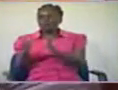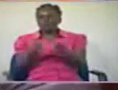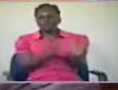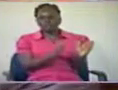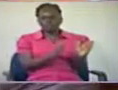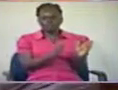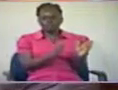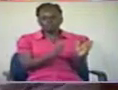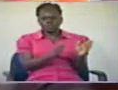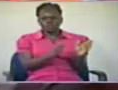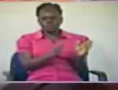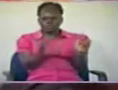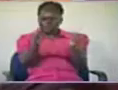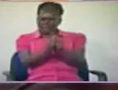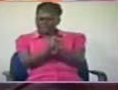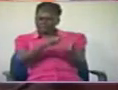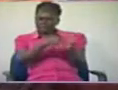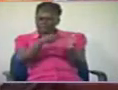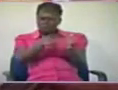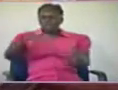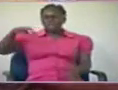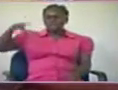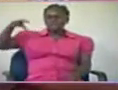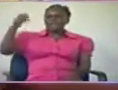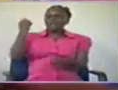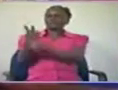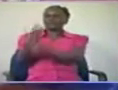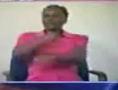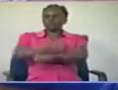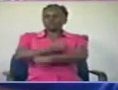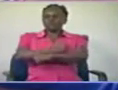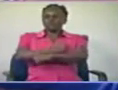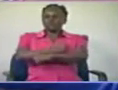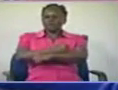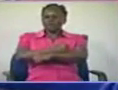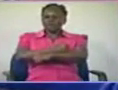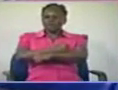ndio grade ya 10 ndio unamaanisha? Senior secondary. Standard 10.